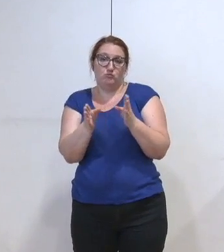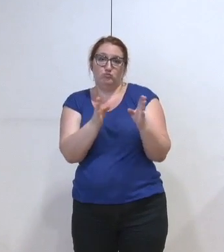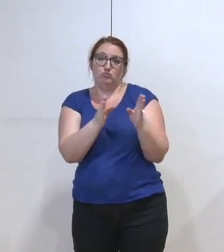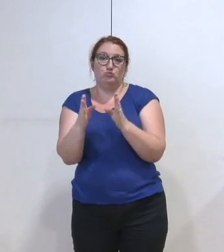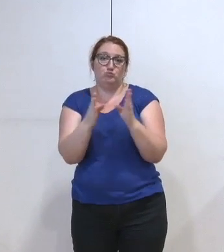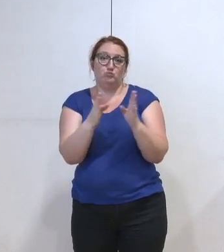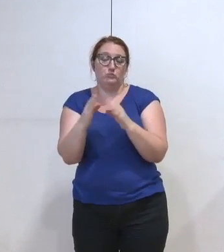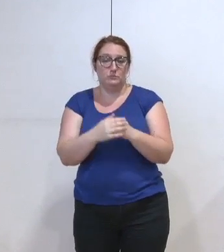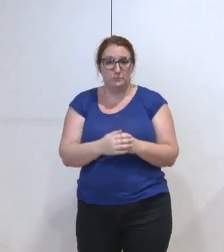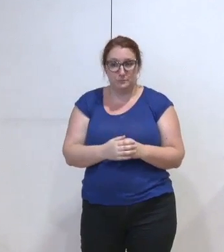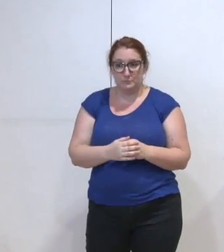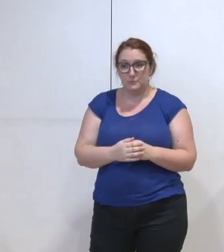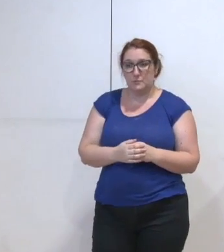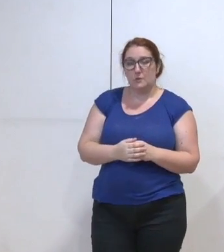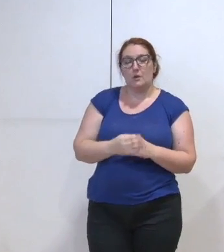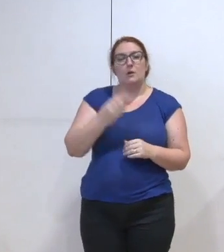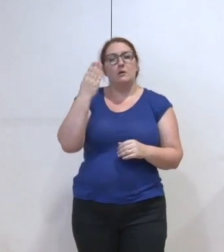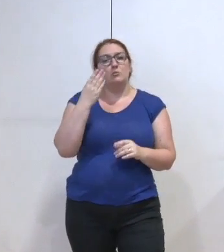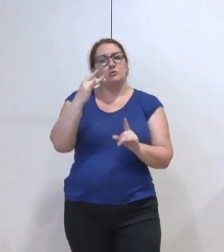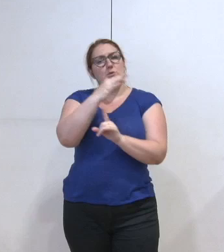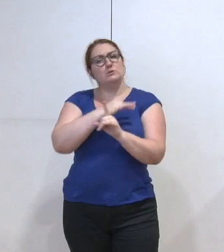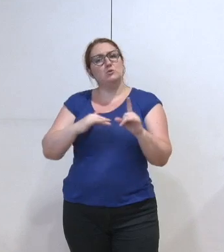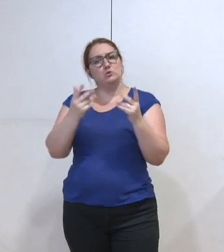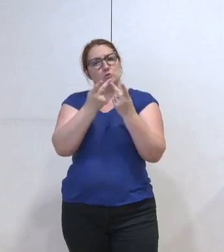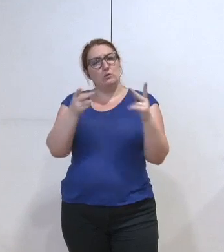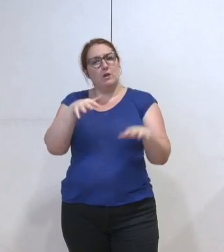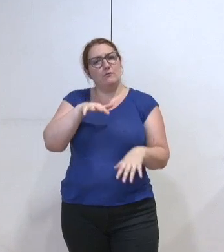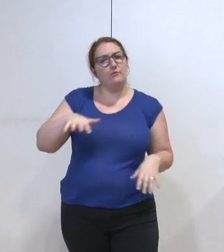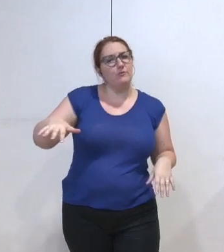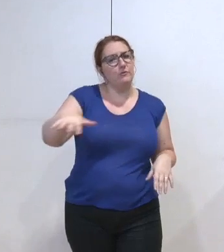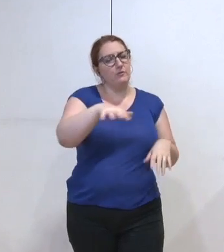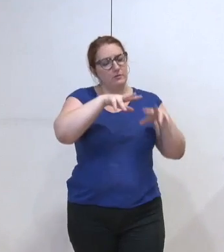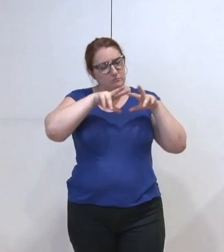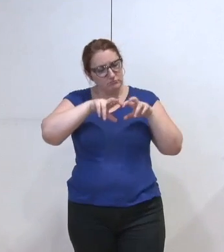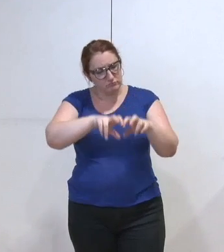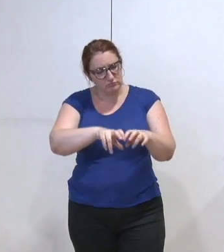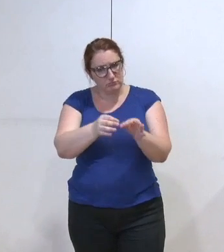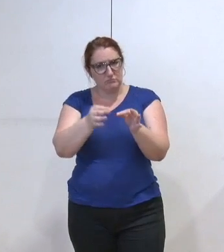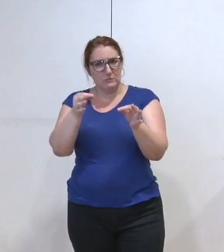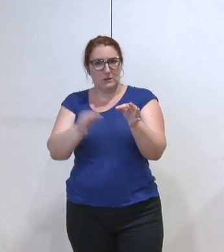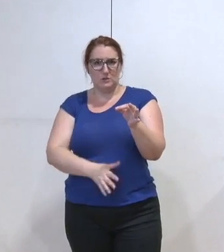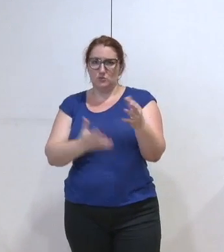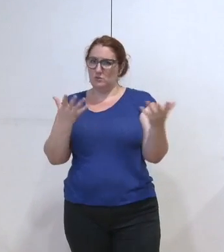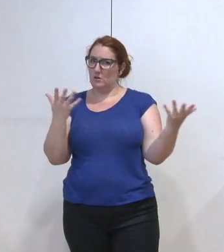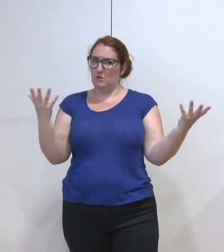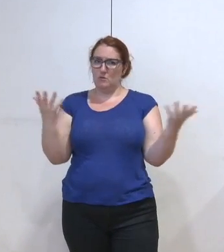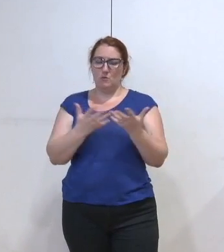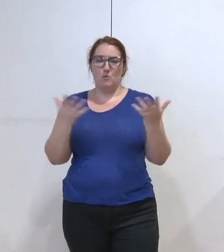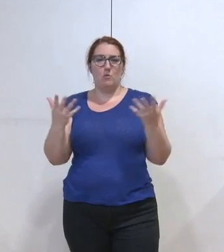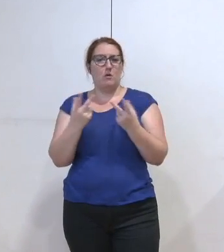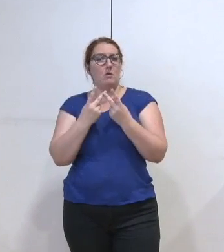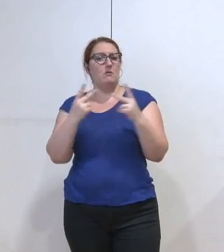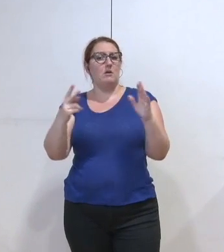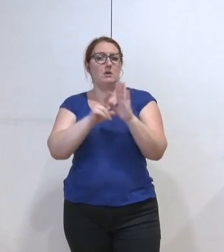cette analyse des besoins sociaux sur la ville bien c'est que la ville de Grenoble est une ville contrastée avec des évolutions